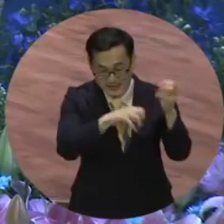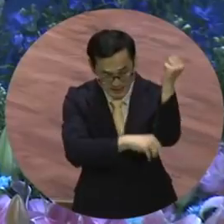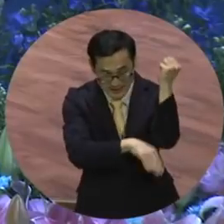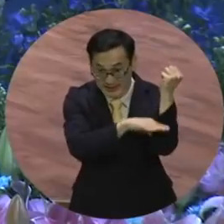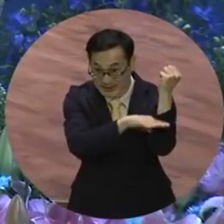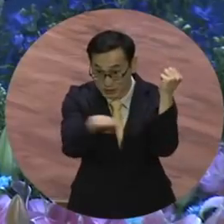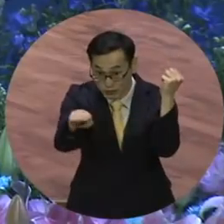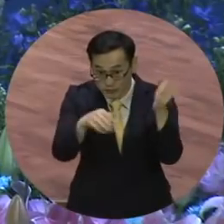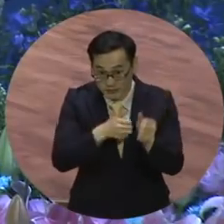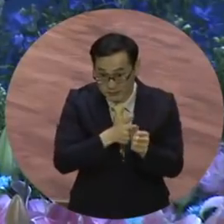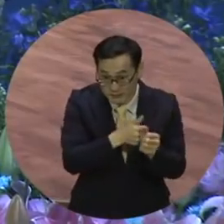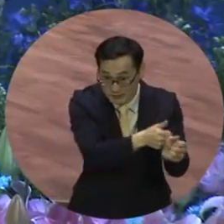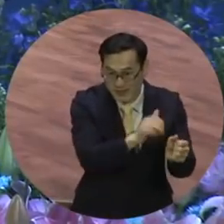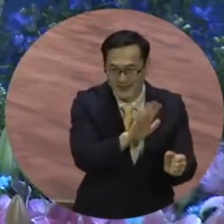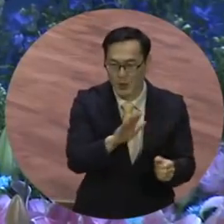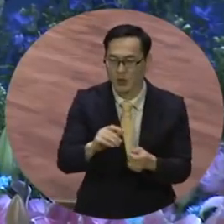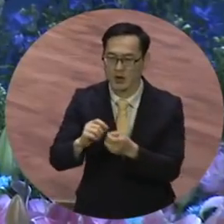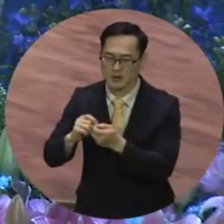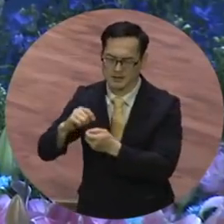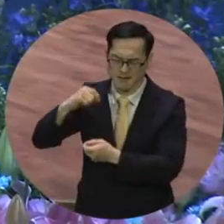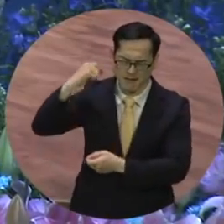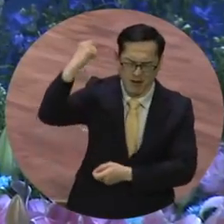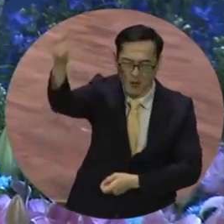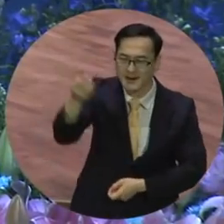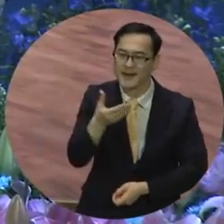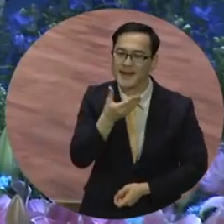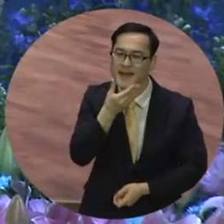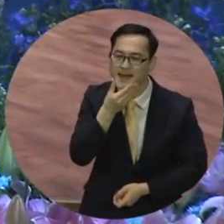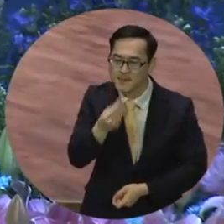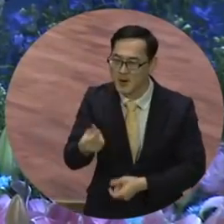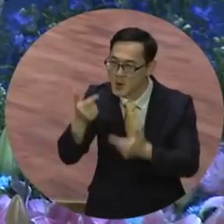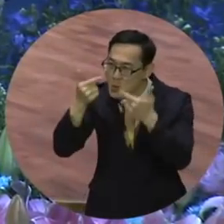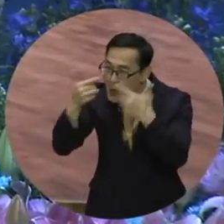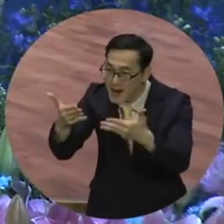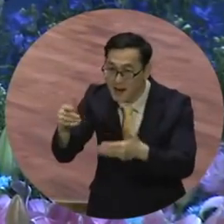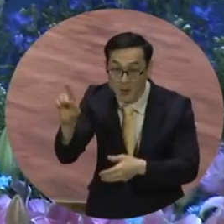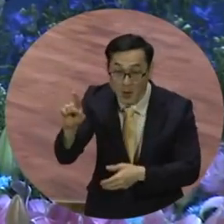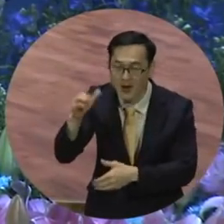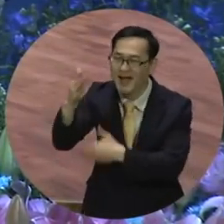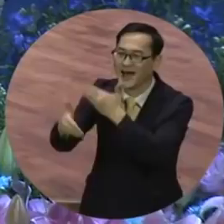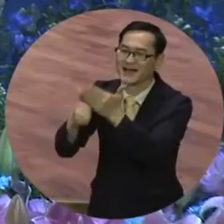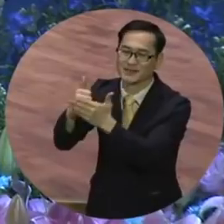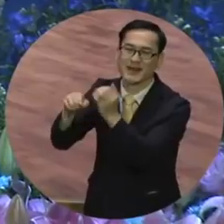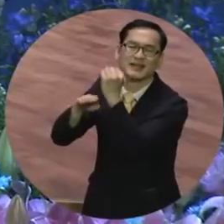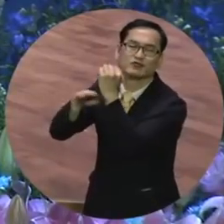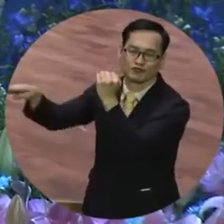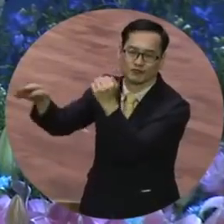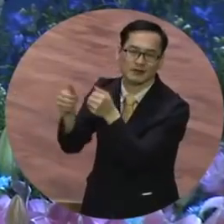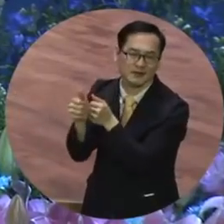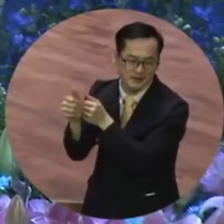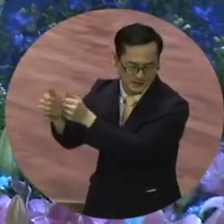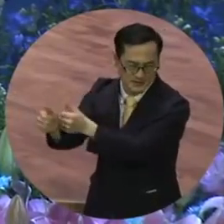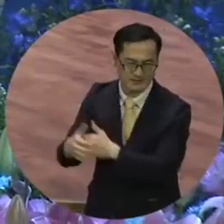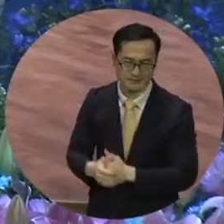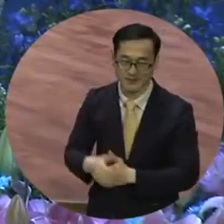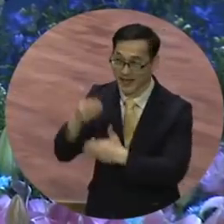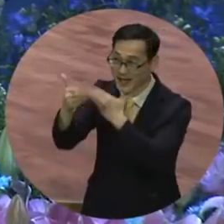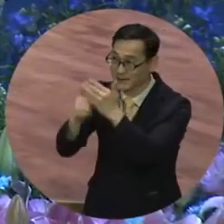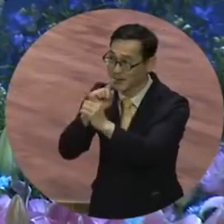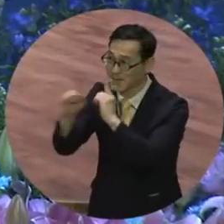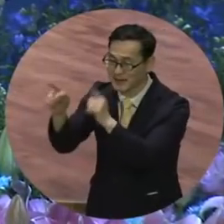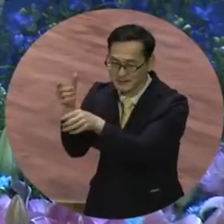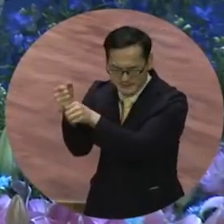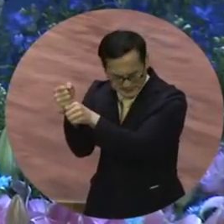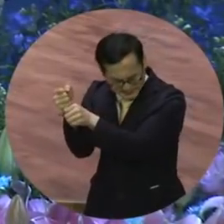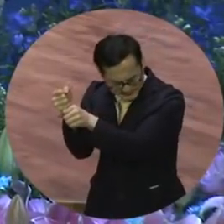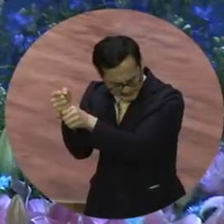영원한 행복이 보장된 하나님의 기준으로 살아야 돼요. 하나님의 말씀에 의지한 기준